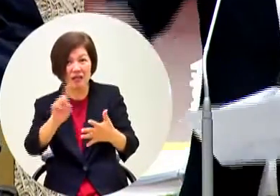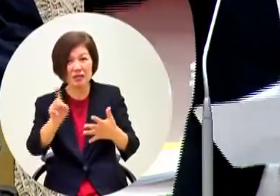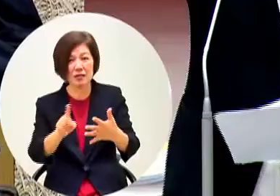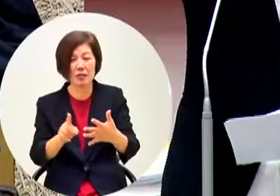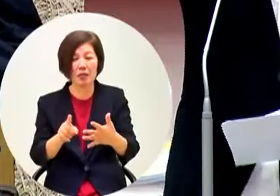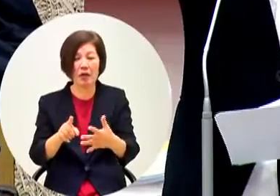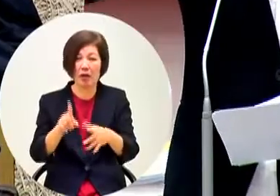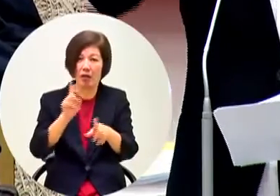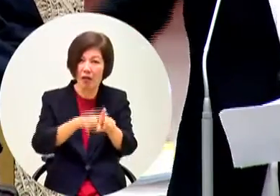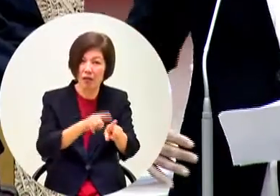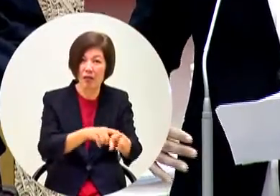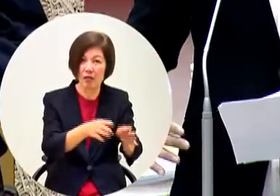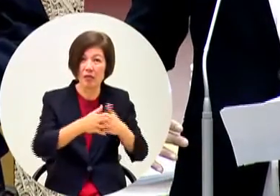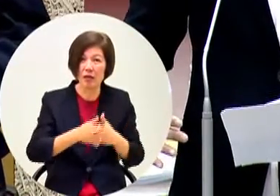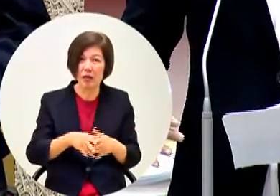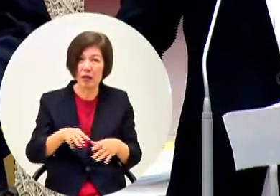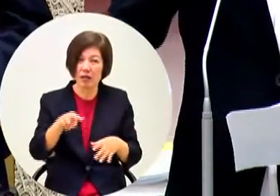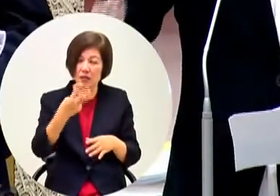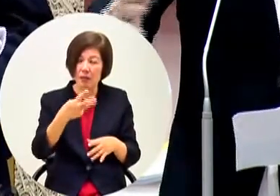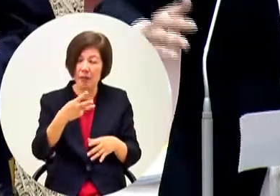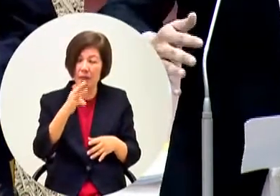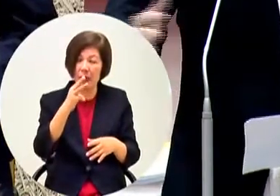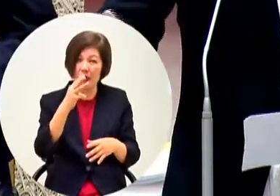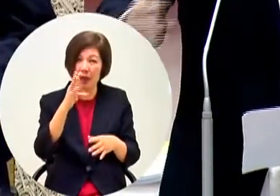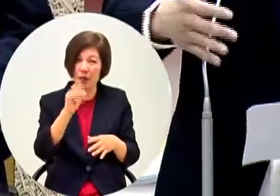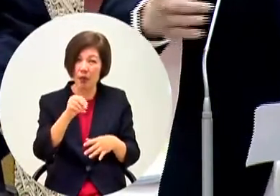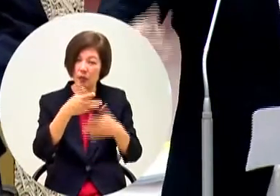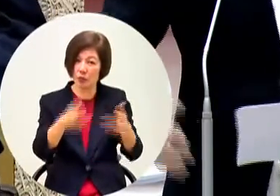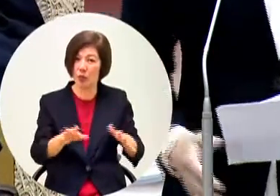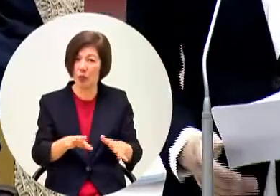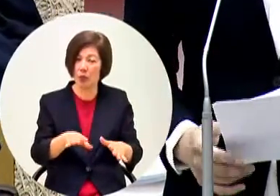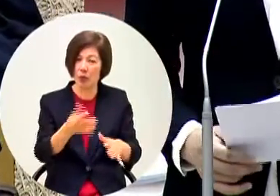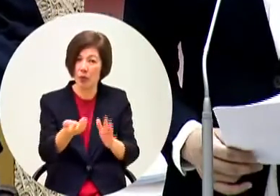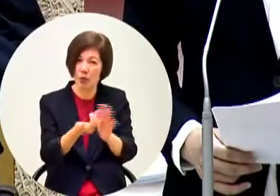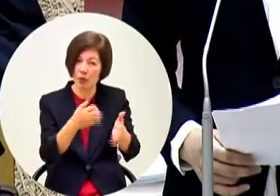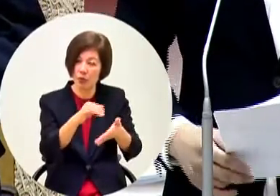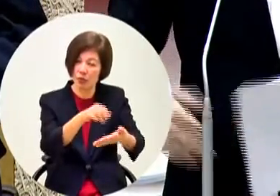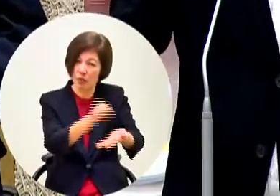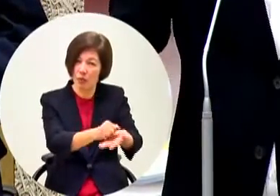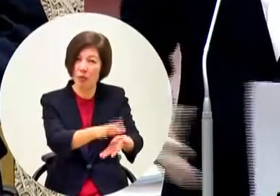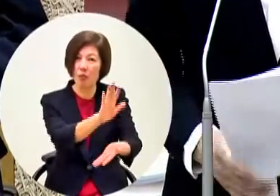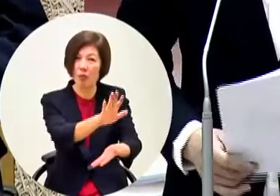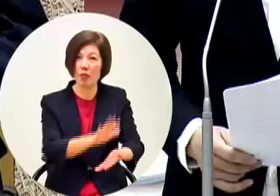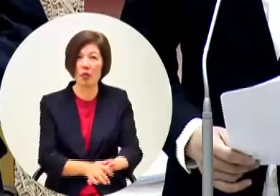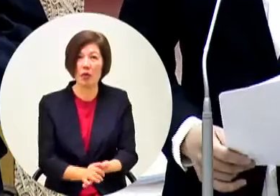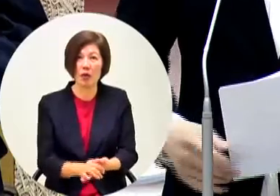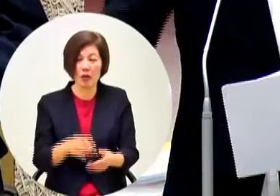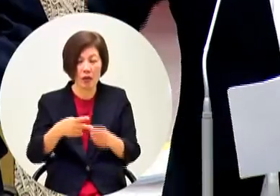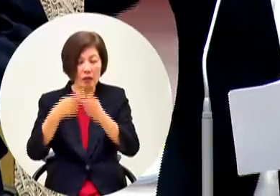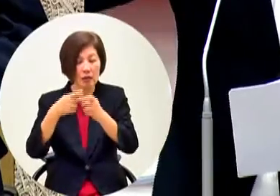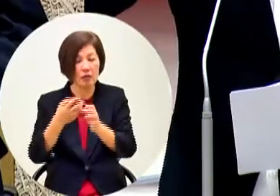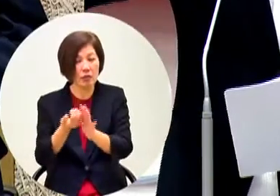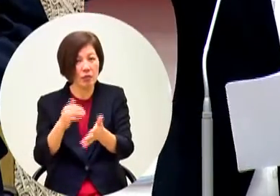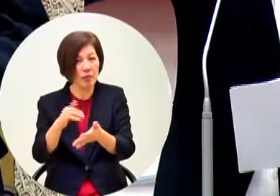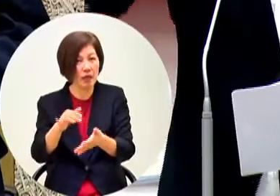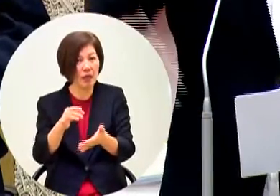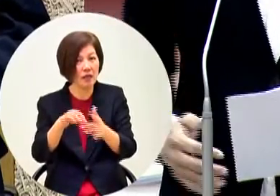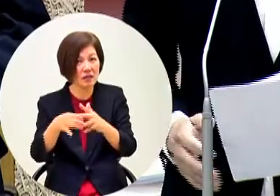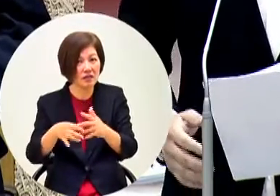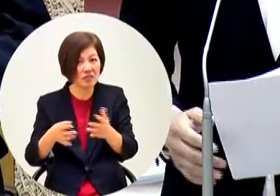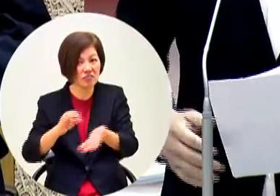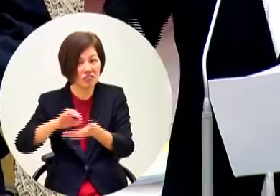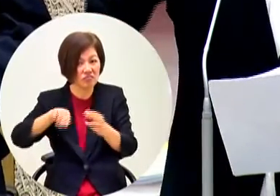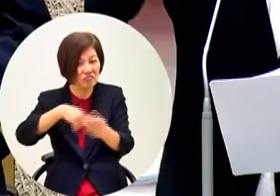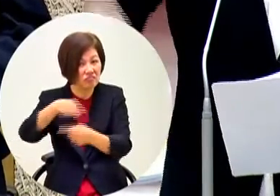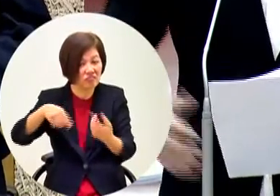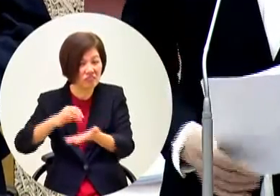拆哪一项。300多万预算在那边，你不可能超过预算去拆，除非再争取二倍金来拆，或用其他预算来拆。300多万预算就